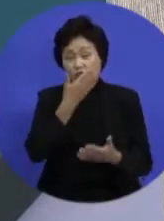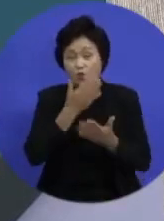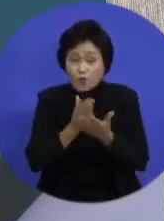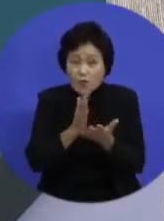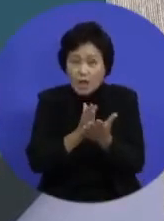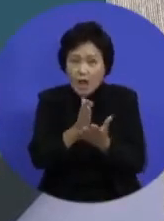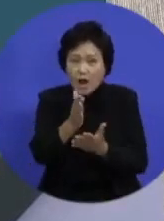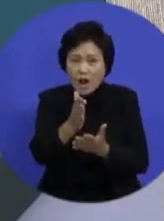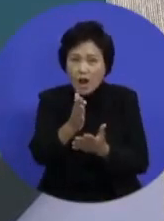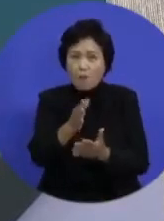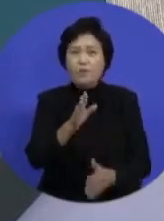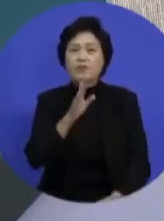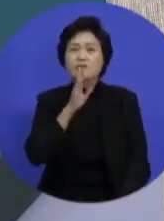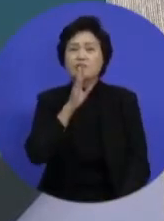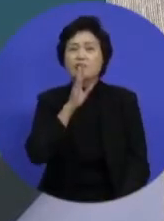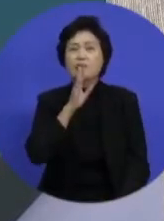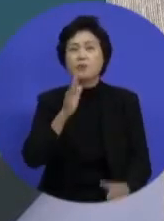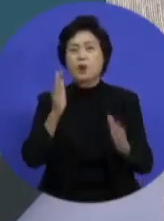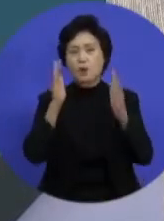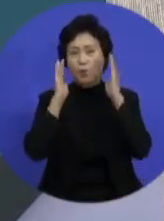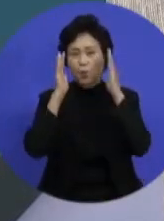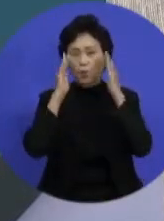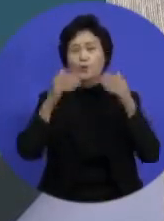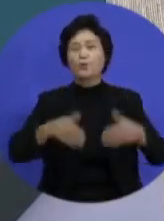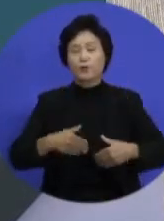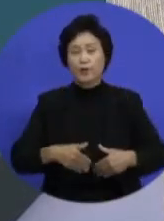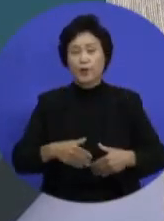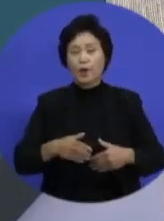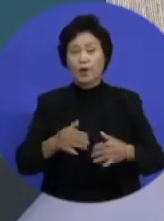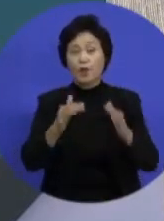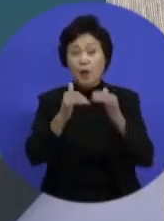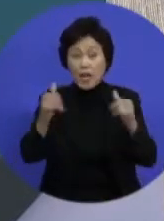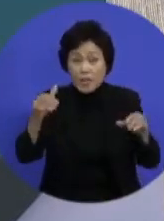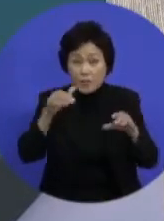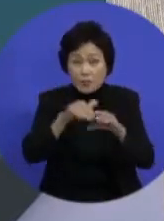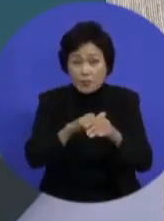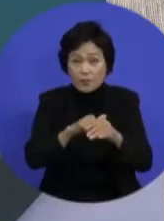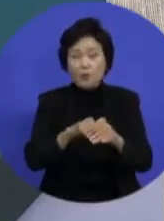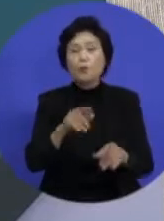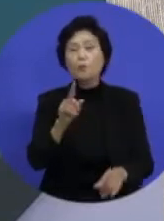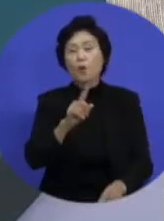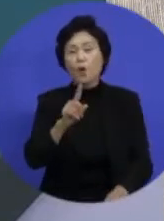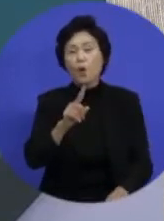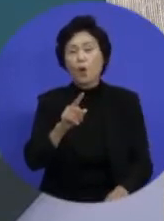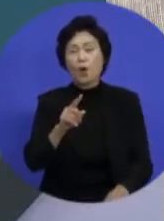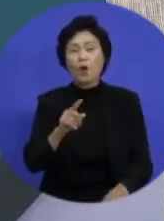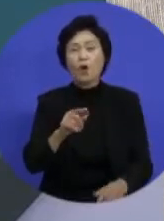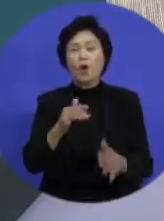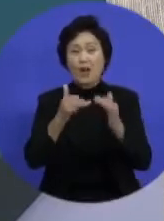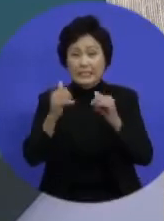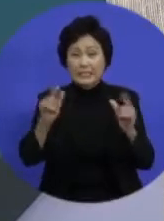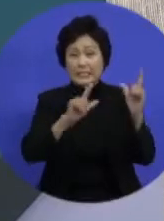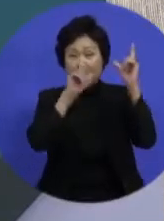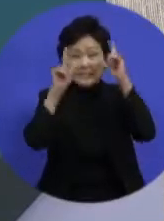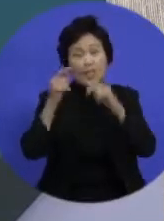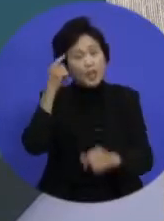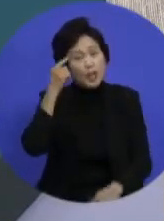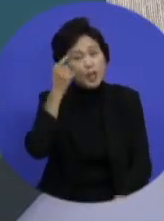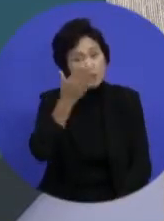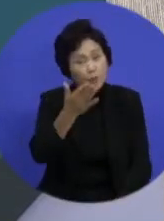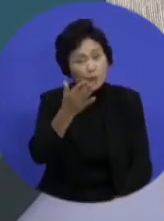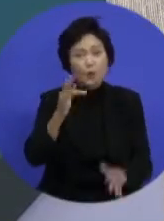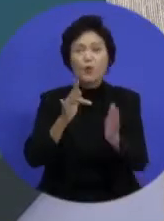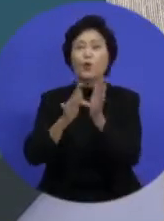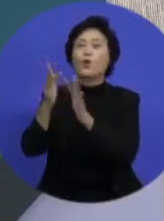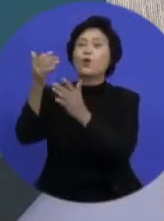조금 필수고 예. 백권 아카데미 이런 거는 필수죠. 필수. 그다음에 네네. 인문예다. 인생이 묻고 예수가 답하다도 필수. 이런 필수 과목이 있고 선택